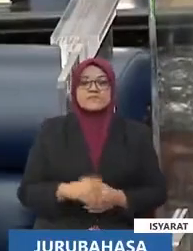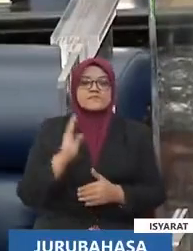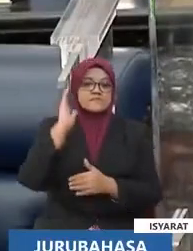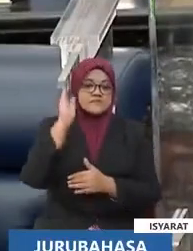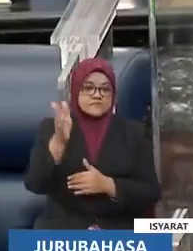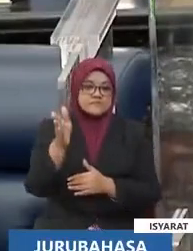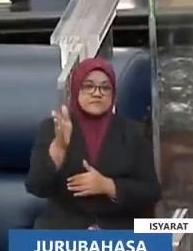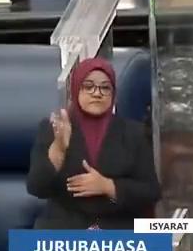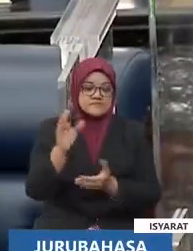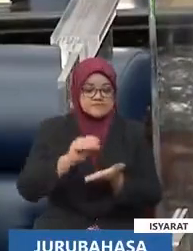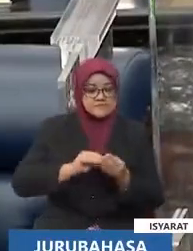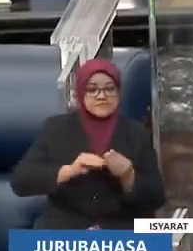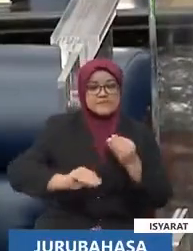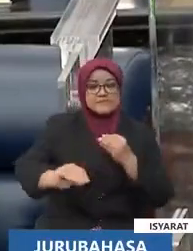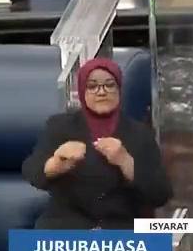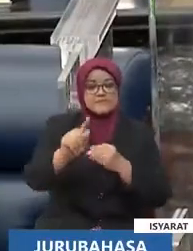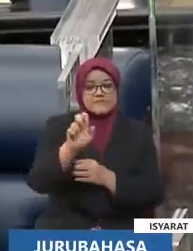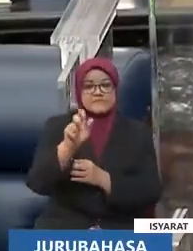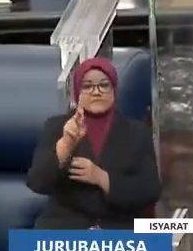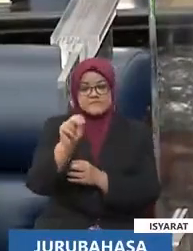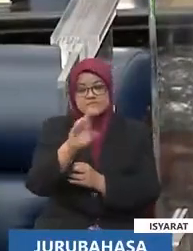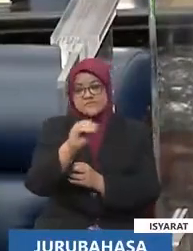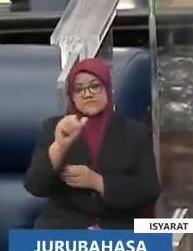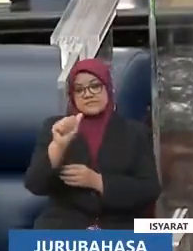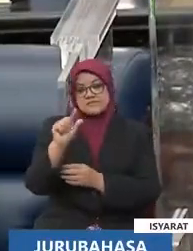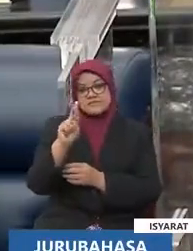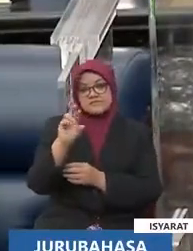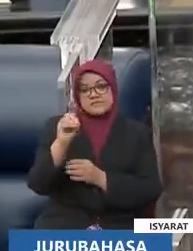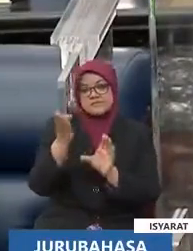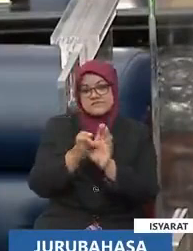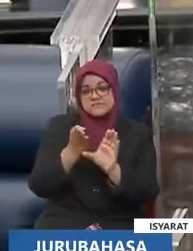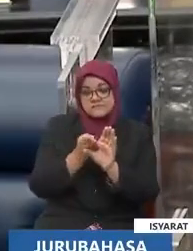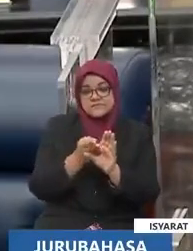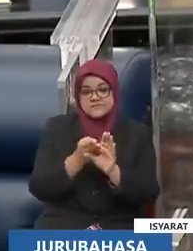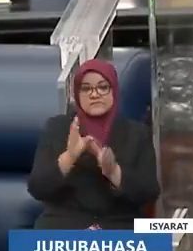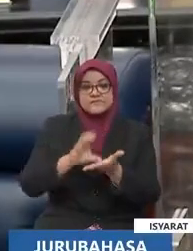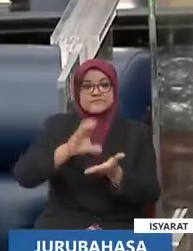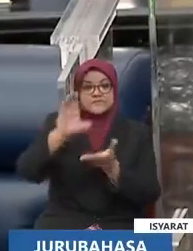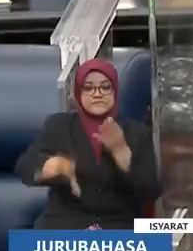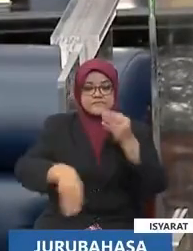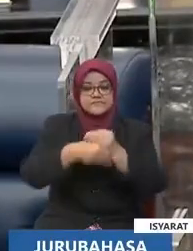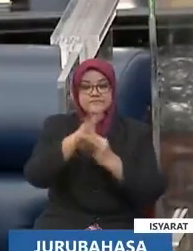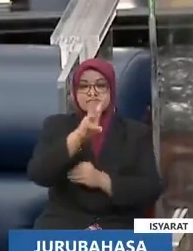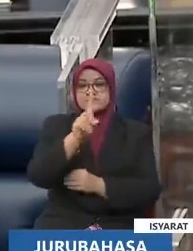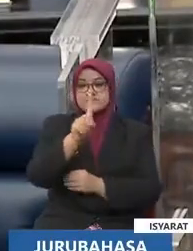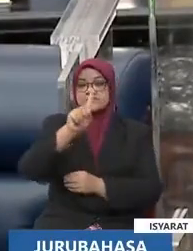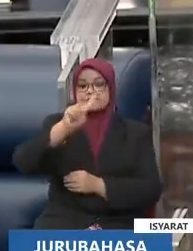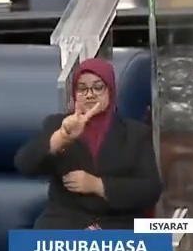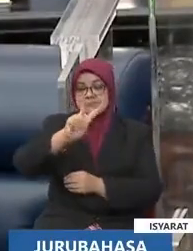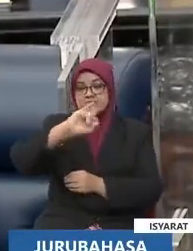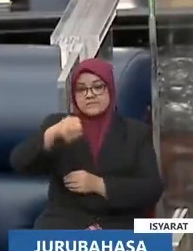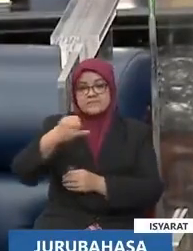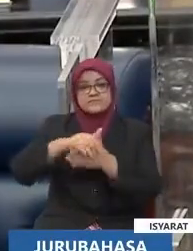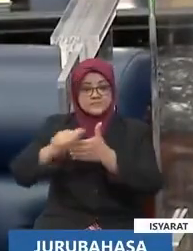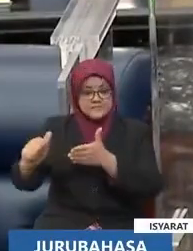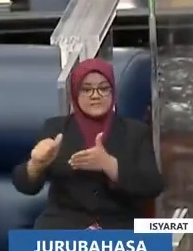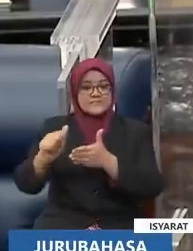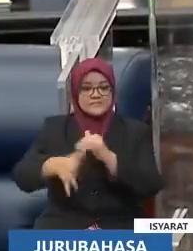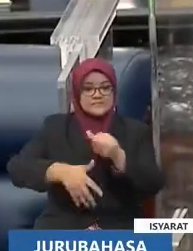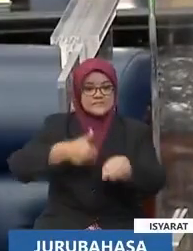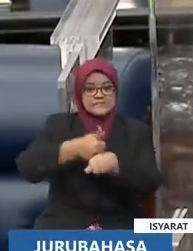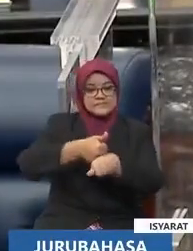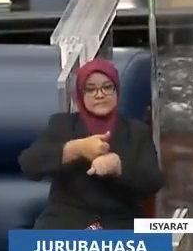akan di siang akan disalurkan oleh tekun dan Agro bank kedua runtuhkan tambahan sebanyak 60 2050000